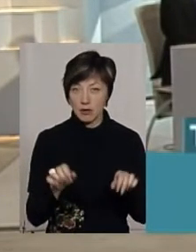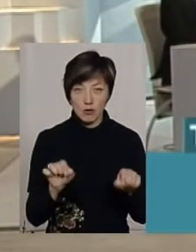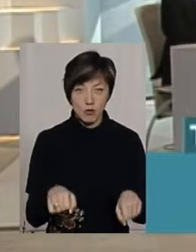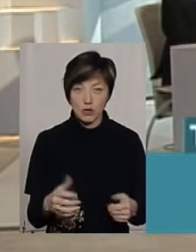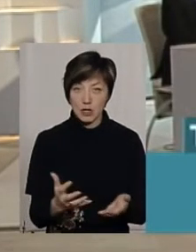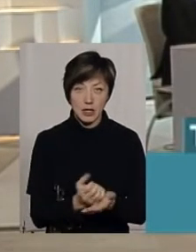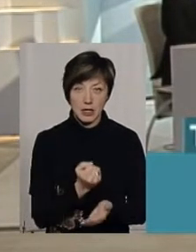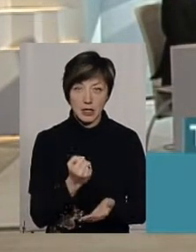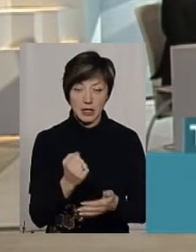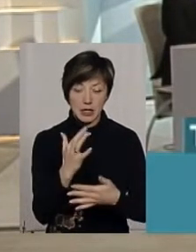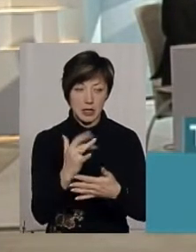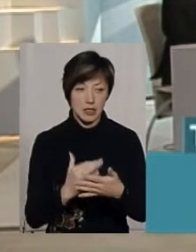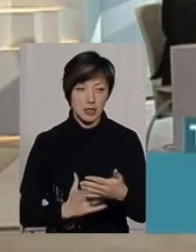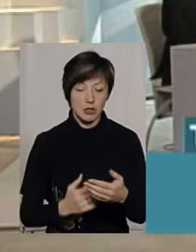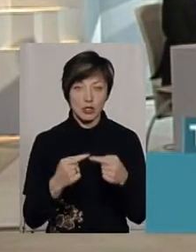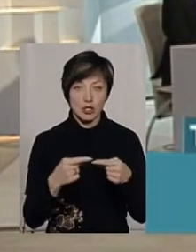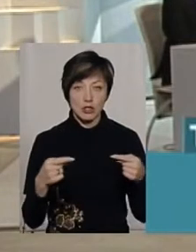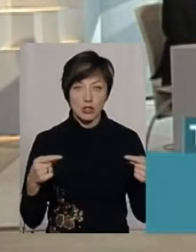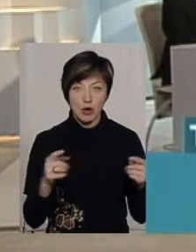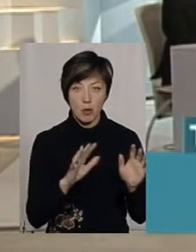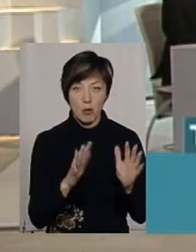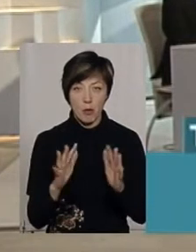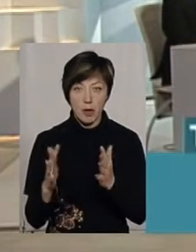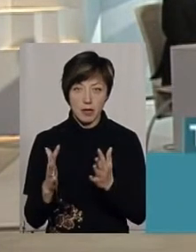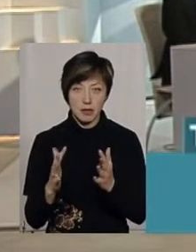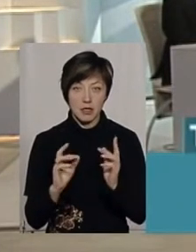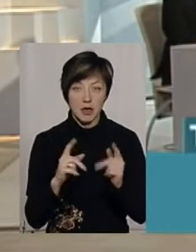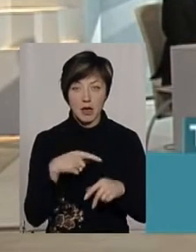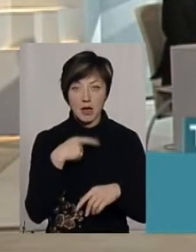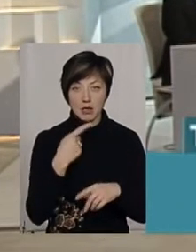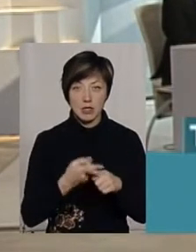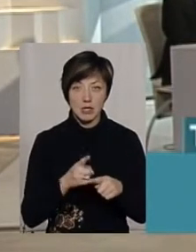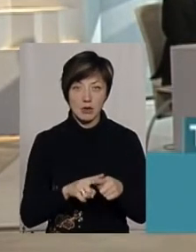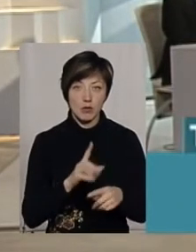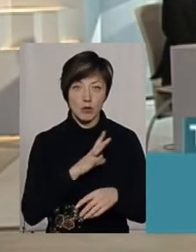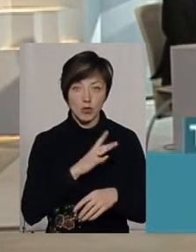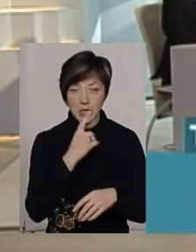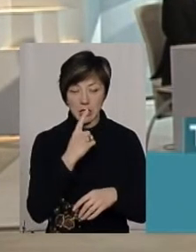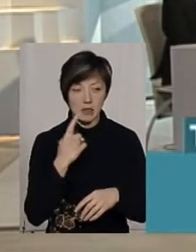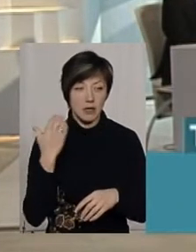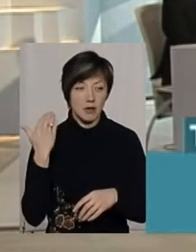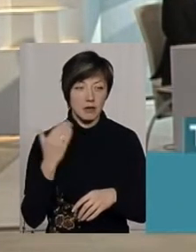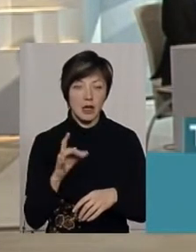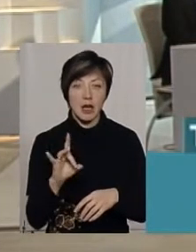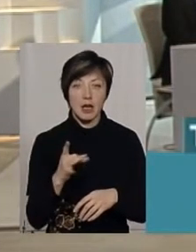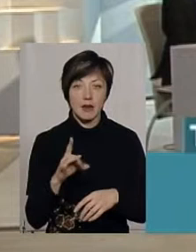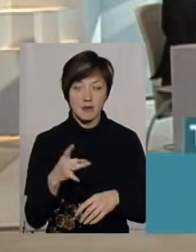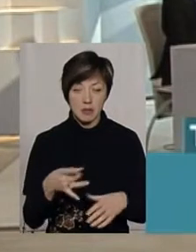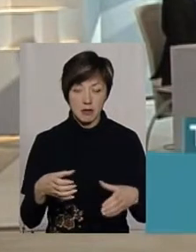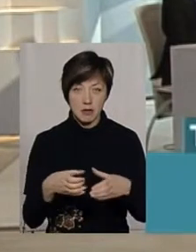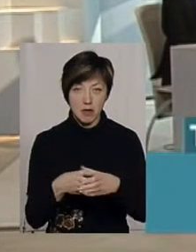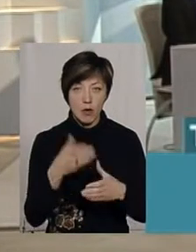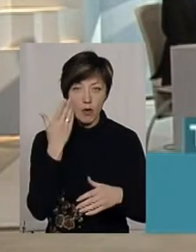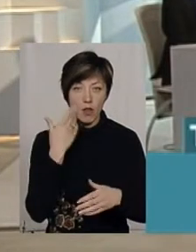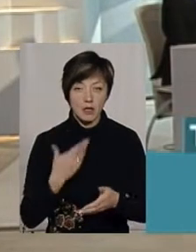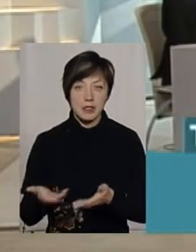знайти цілу низку інших моментів. Як кажуть, як от це було, наприклад, недавно в Рівненській єпархії,